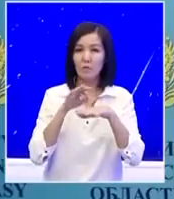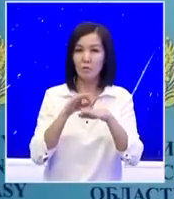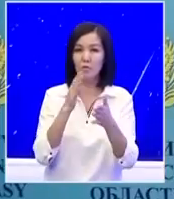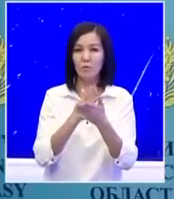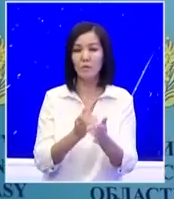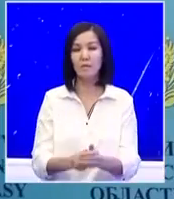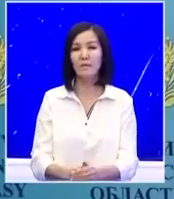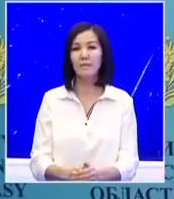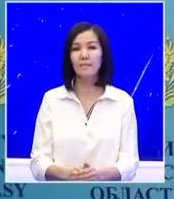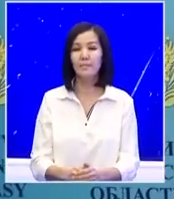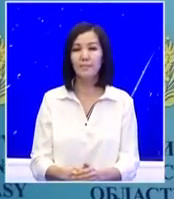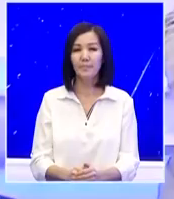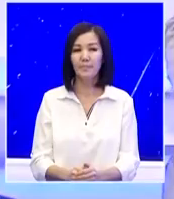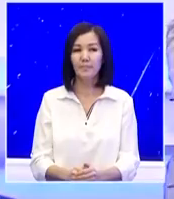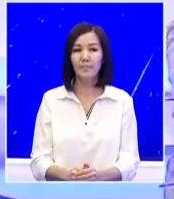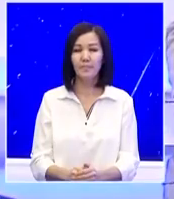жүргізілуде.